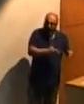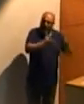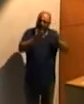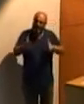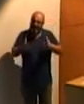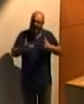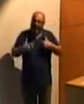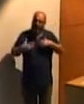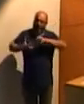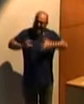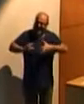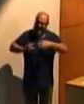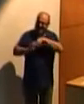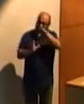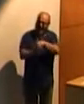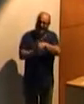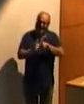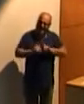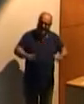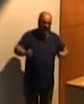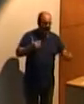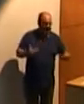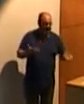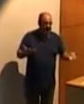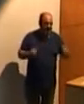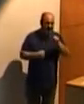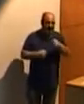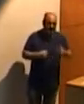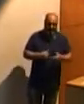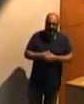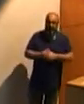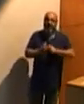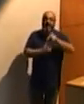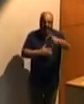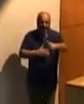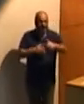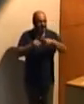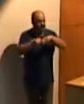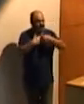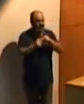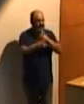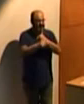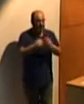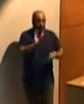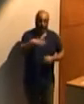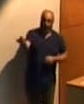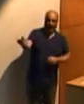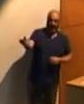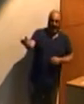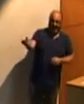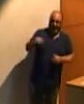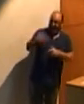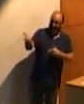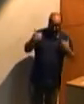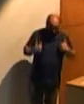d'approfondir un petit peu cette question ce qui nous amènera à nous poser la question d'autrui est-ce que moi en tant qu'être humain est ce